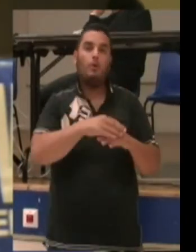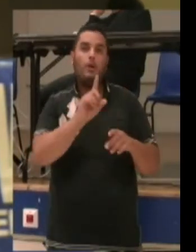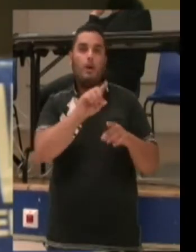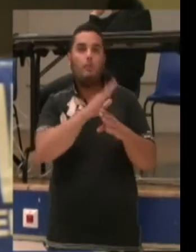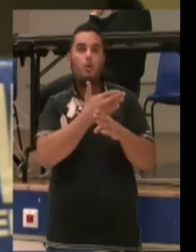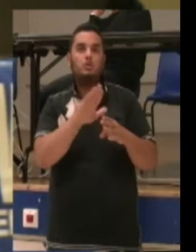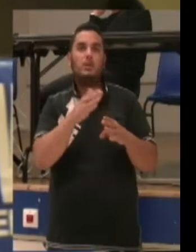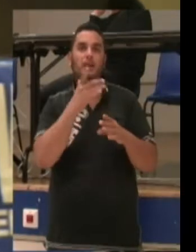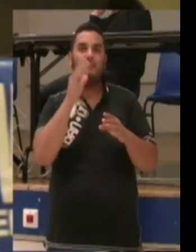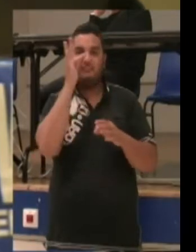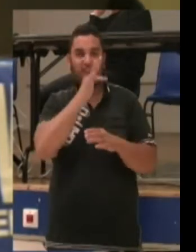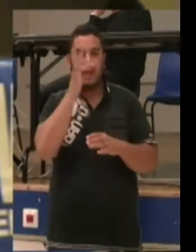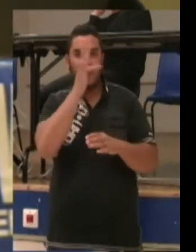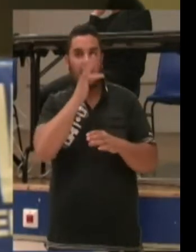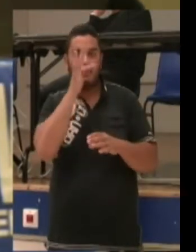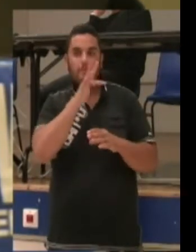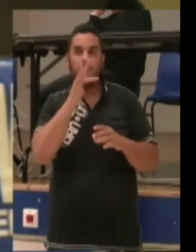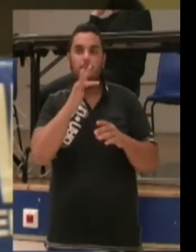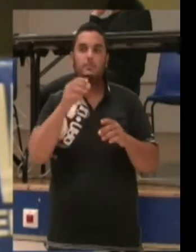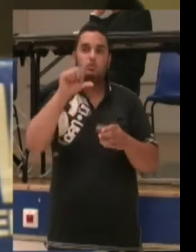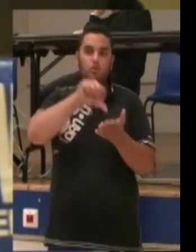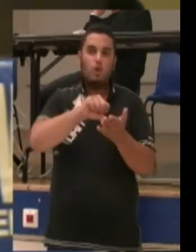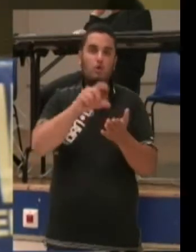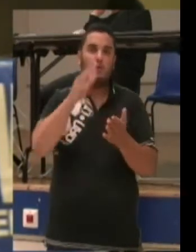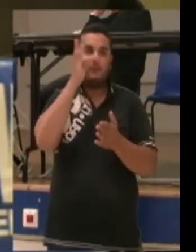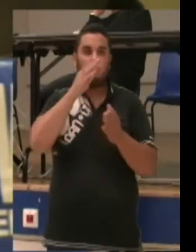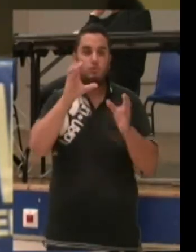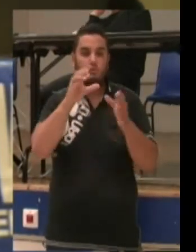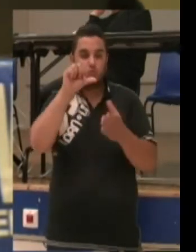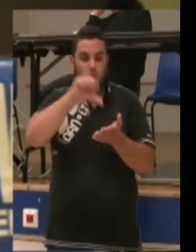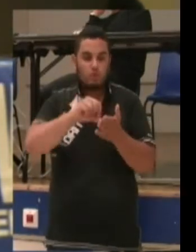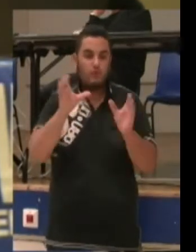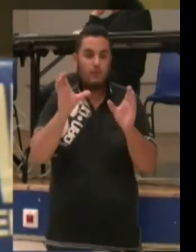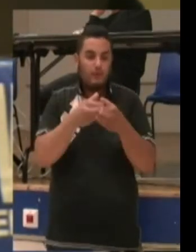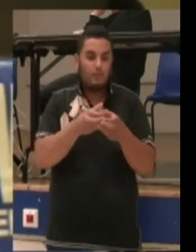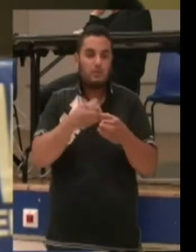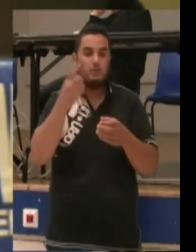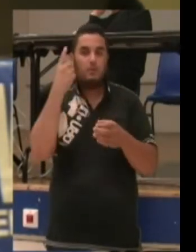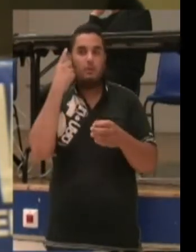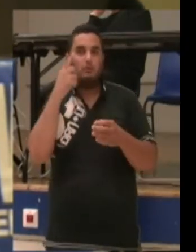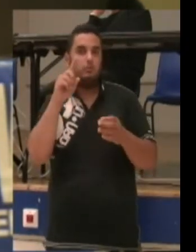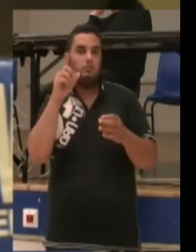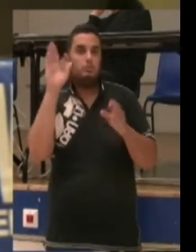projet de ferme centre de formation agroécologique au